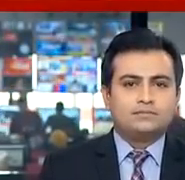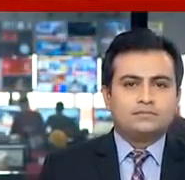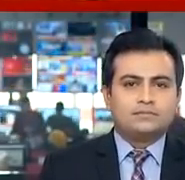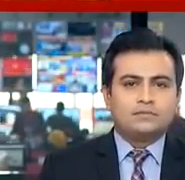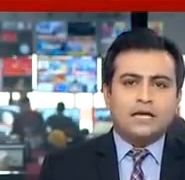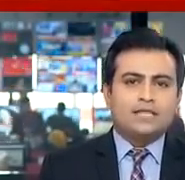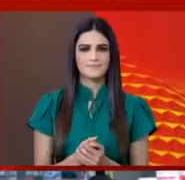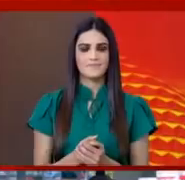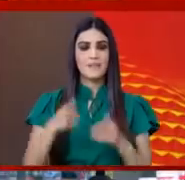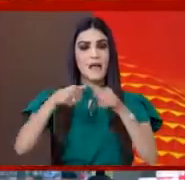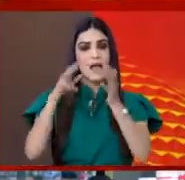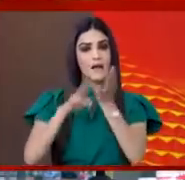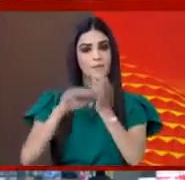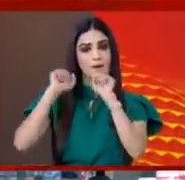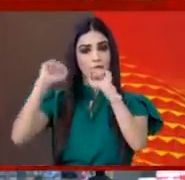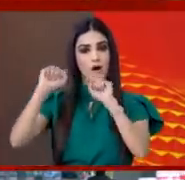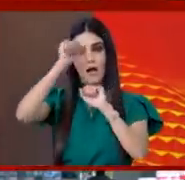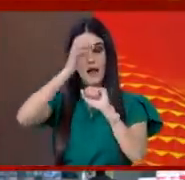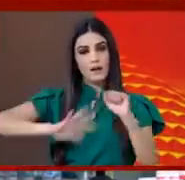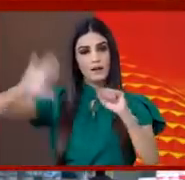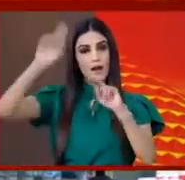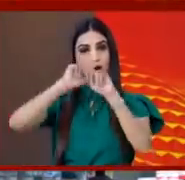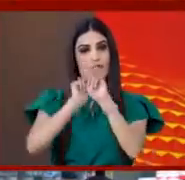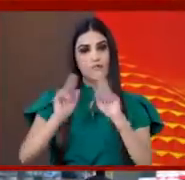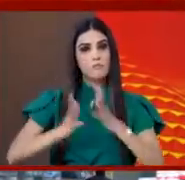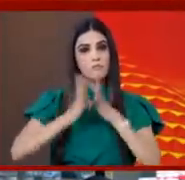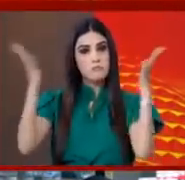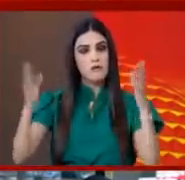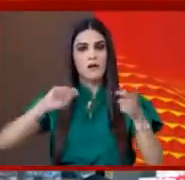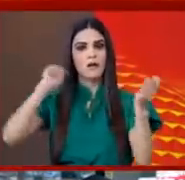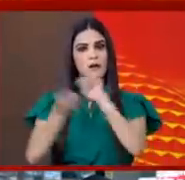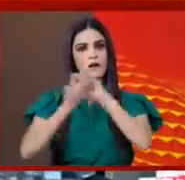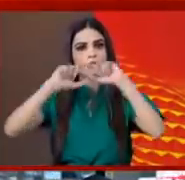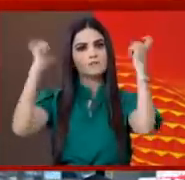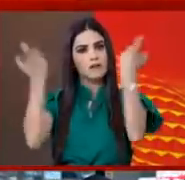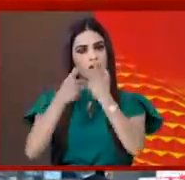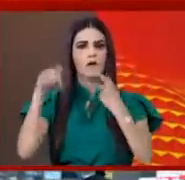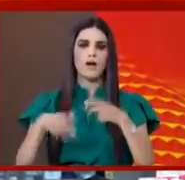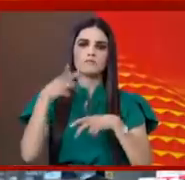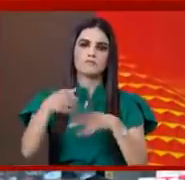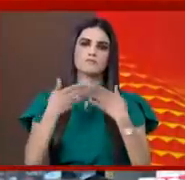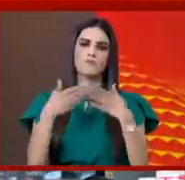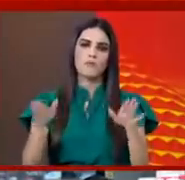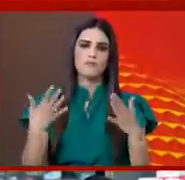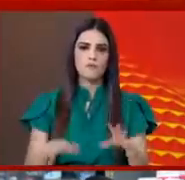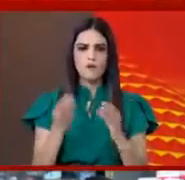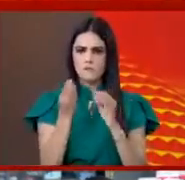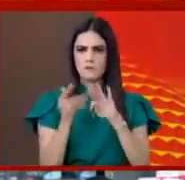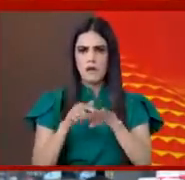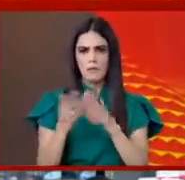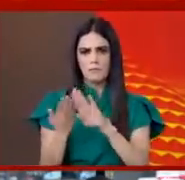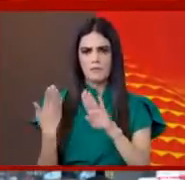हैं। अहमदाबाद में आज दुनिया के सबसे बड़े और सबसे बेहतरीन क्रिकेट स्टेडियम का उद्घाटन हो गया है। कुछ देर